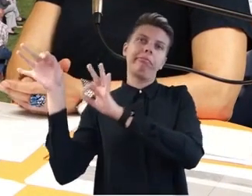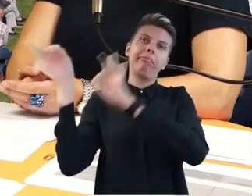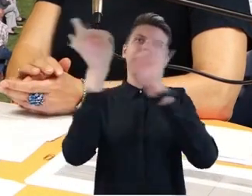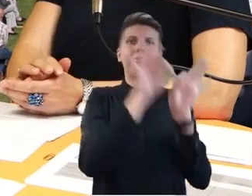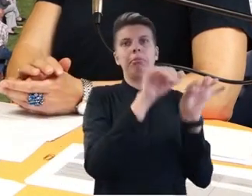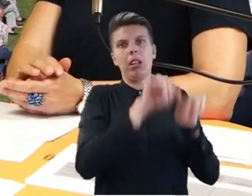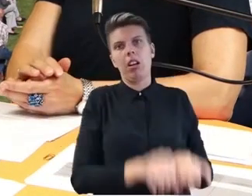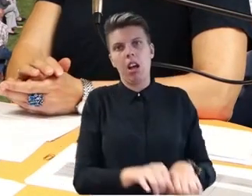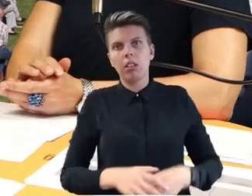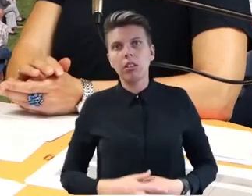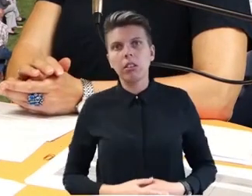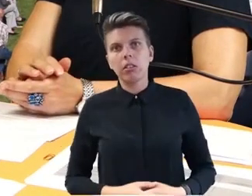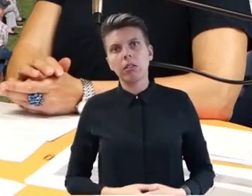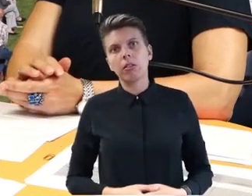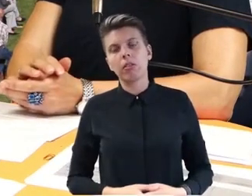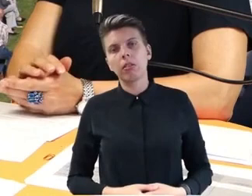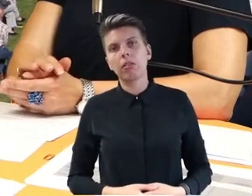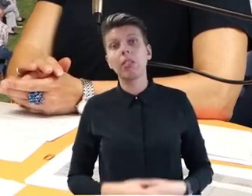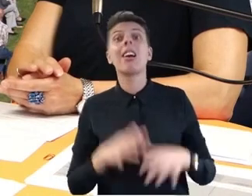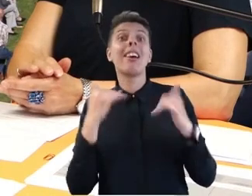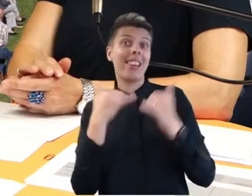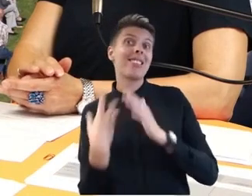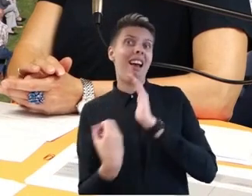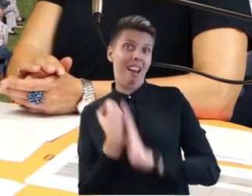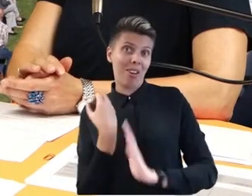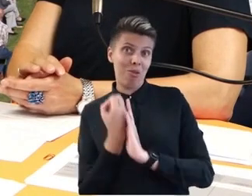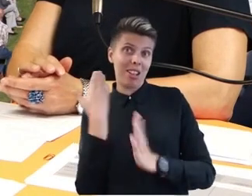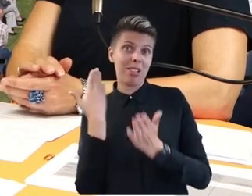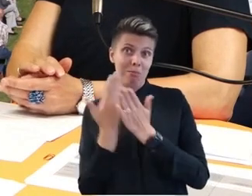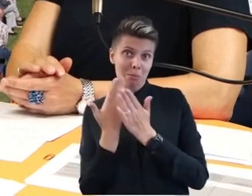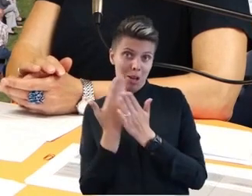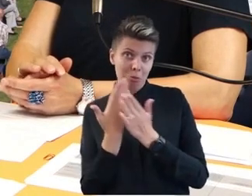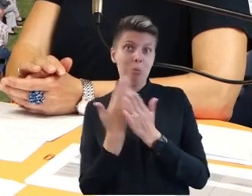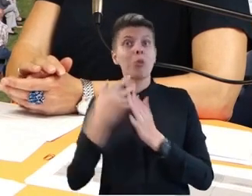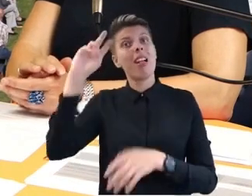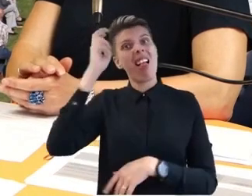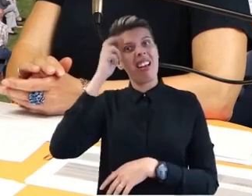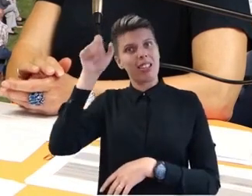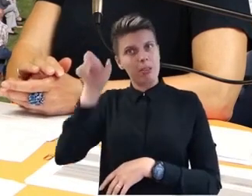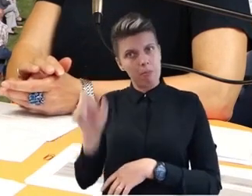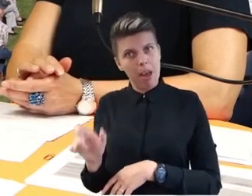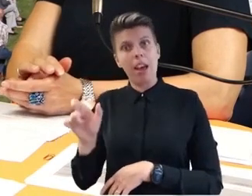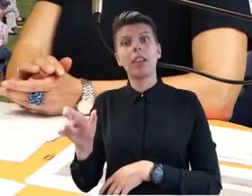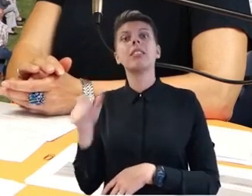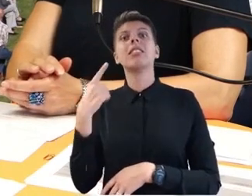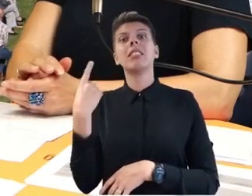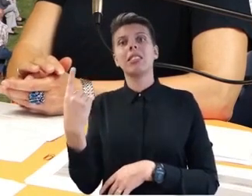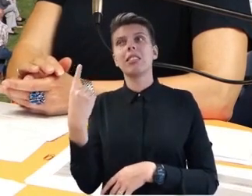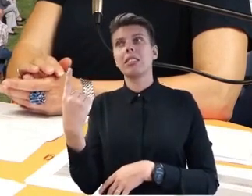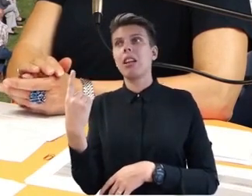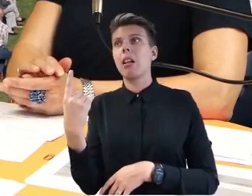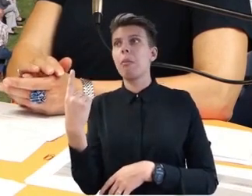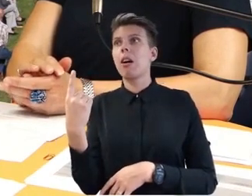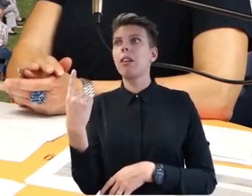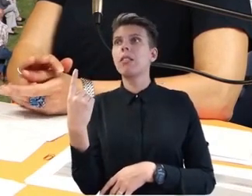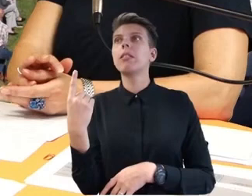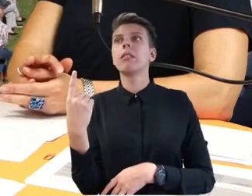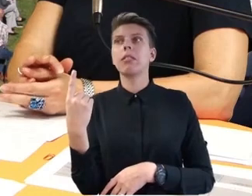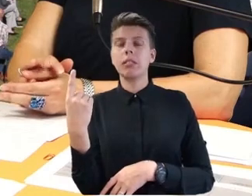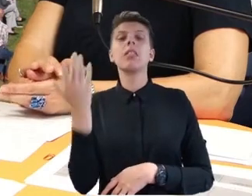das als aktuelles beispiel ein experte der etf war beratend bei den explosionen